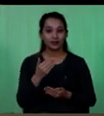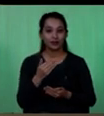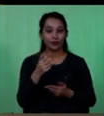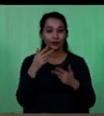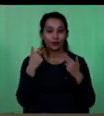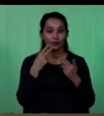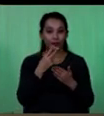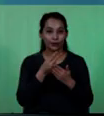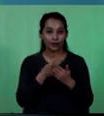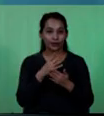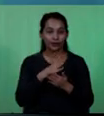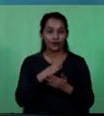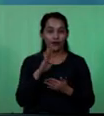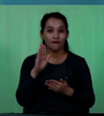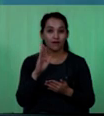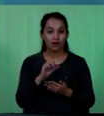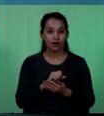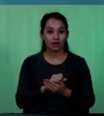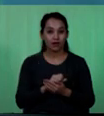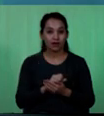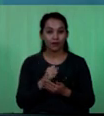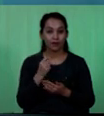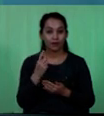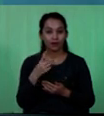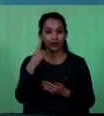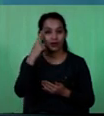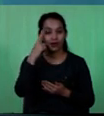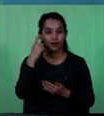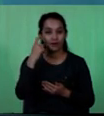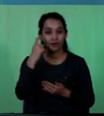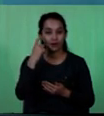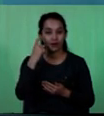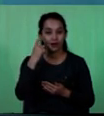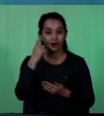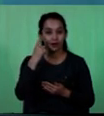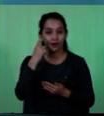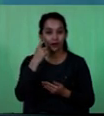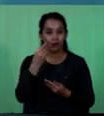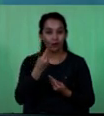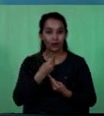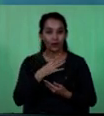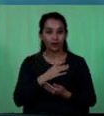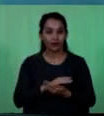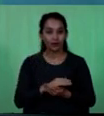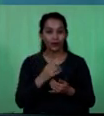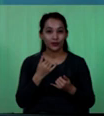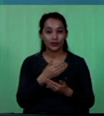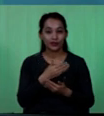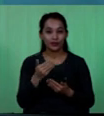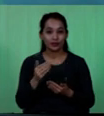mushukni ko'rgansiz va u haqida bir qancha ma'lumotlarga ega bo'lsangiz kerak. Keling, men hozir